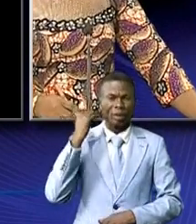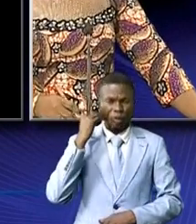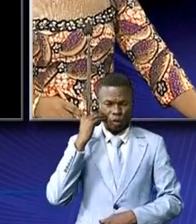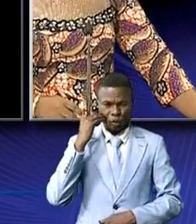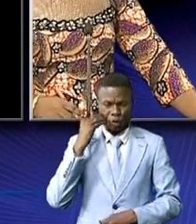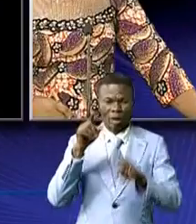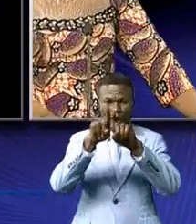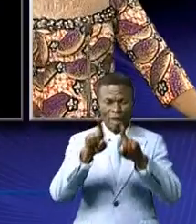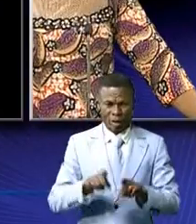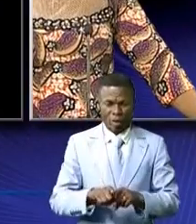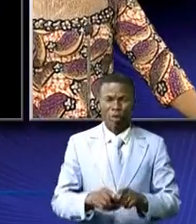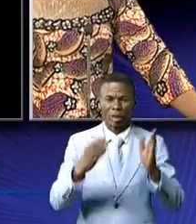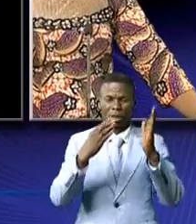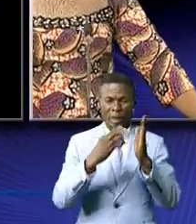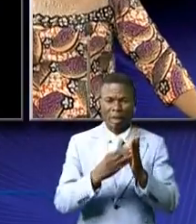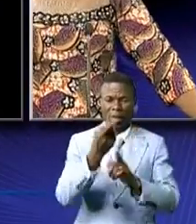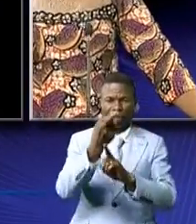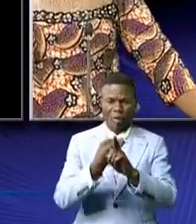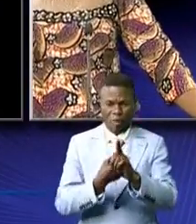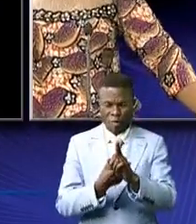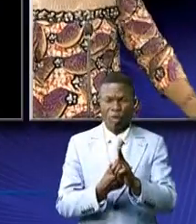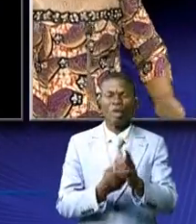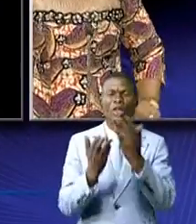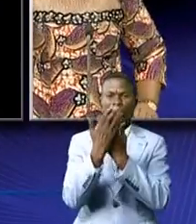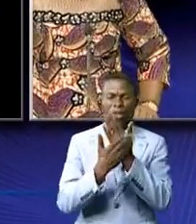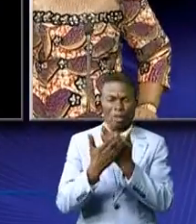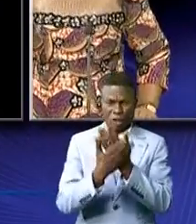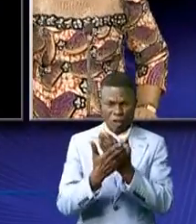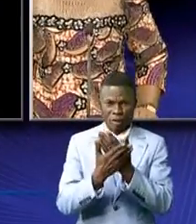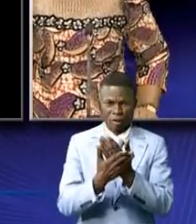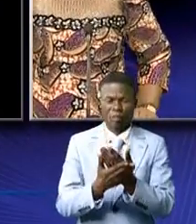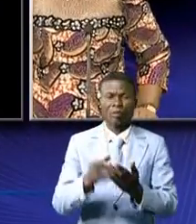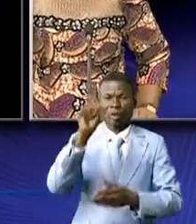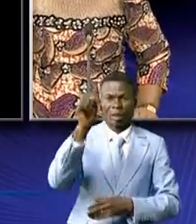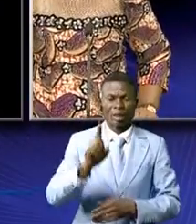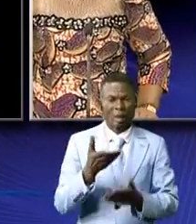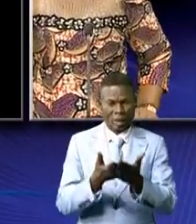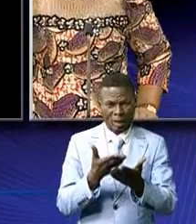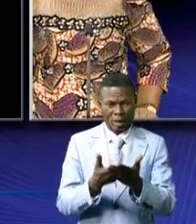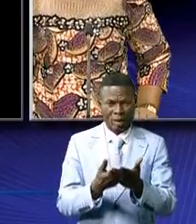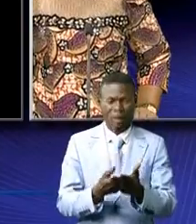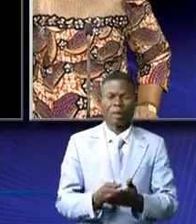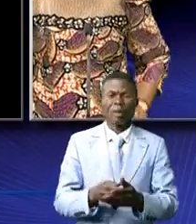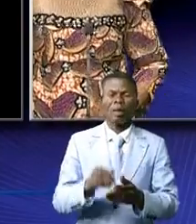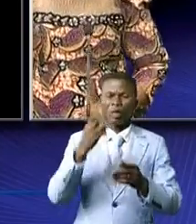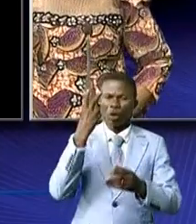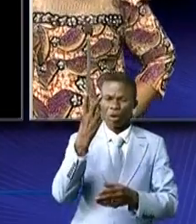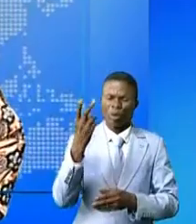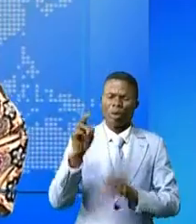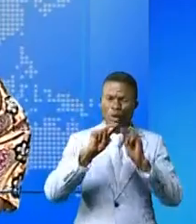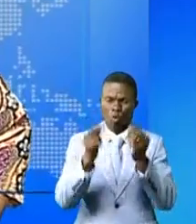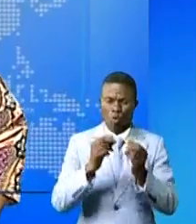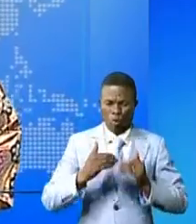dans l'histoire de la musique des années 80 et 90. Ça sera le 30 juin et le 9 juillet